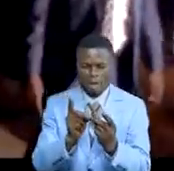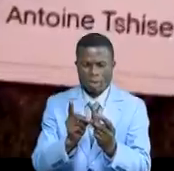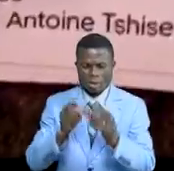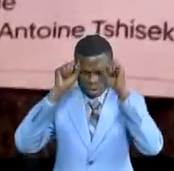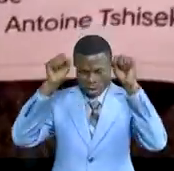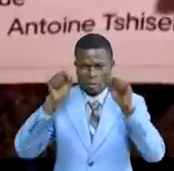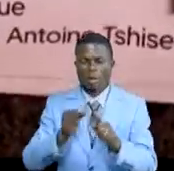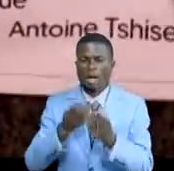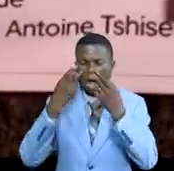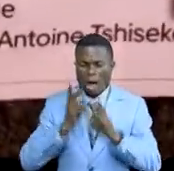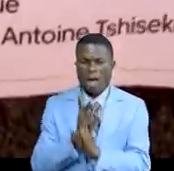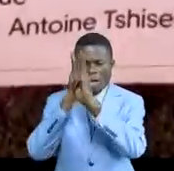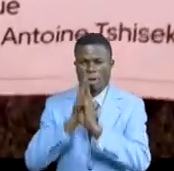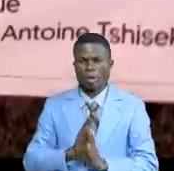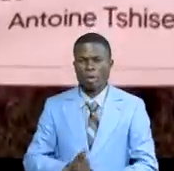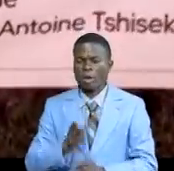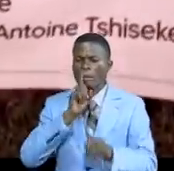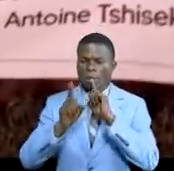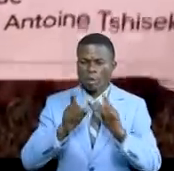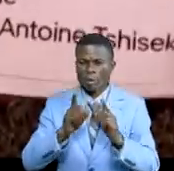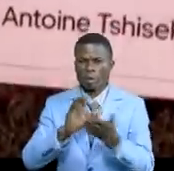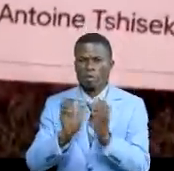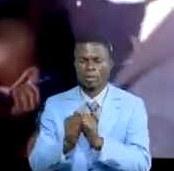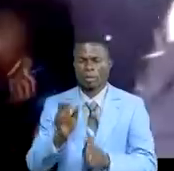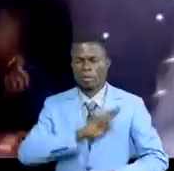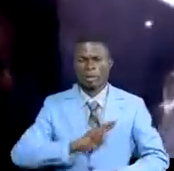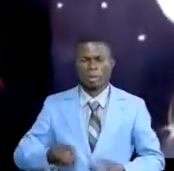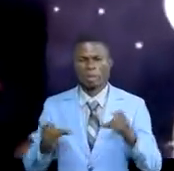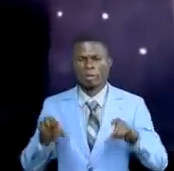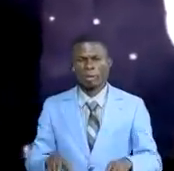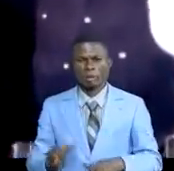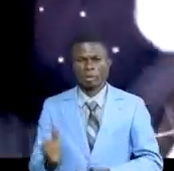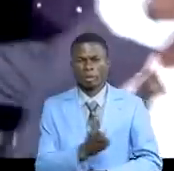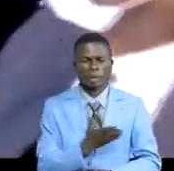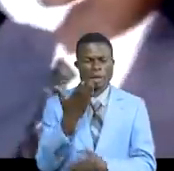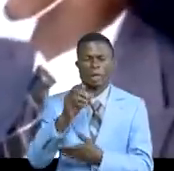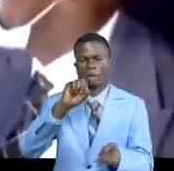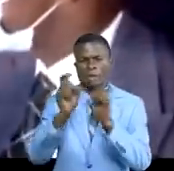leur déclaration, incarne le changement à la tête de la République démocratique du Congo.